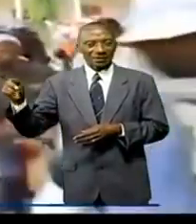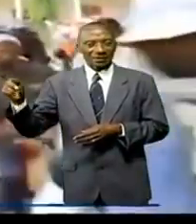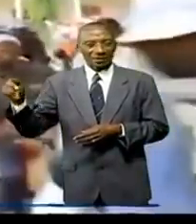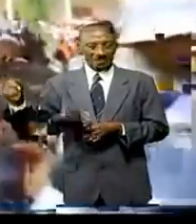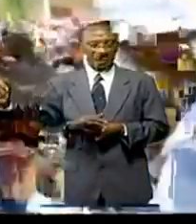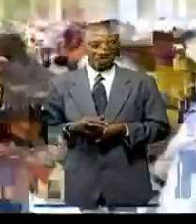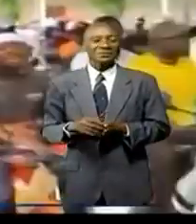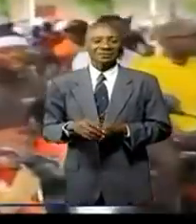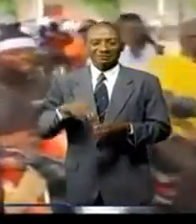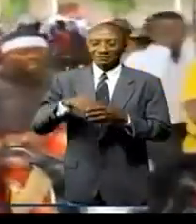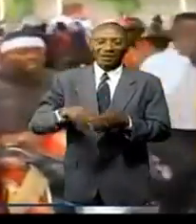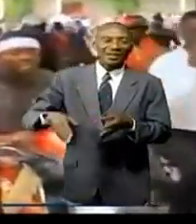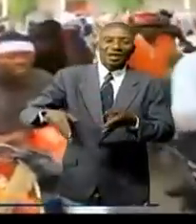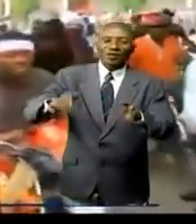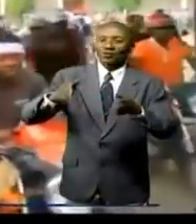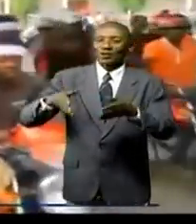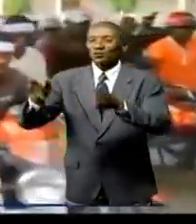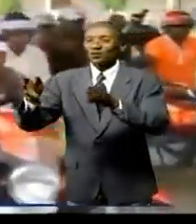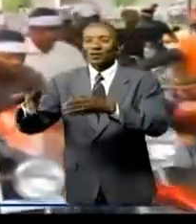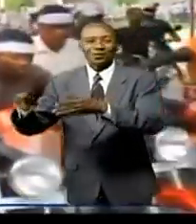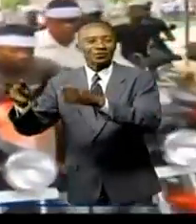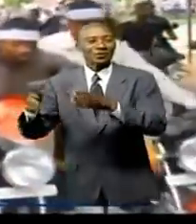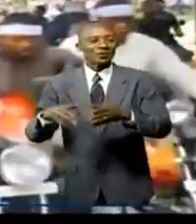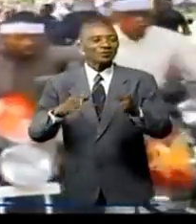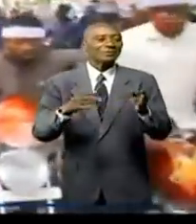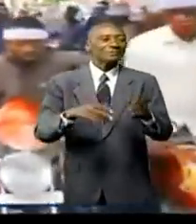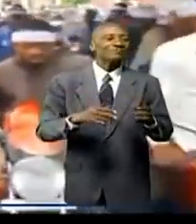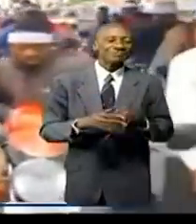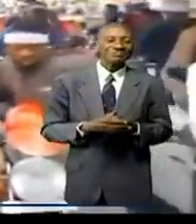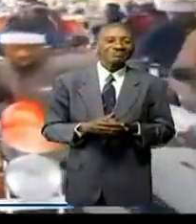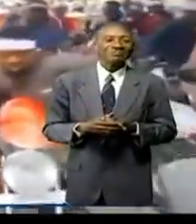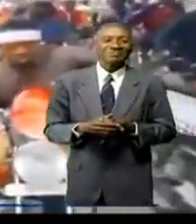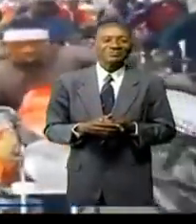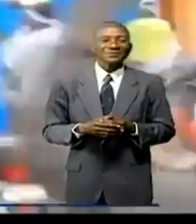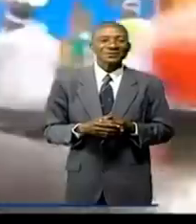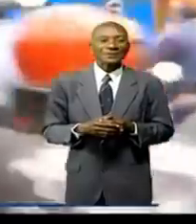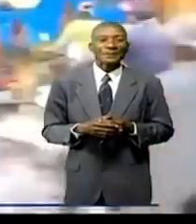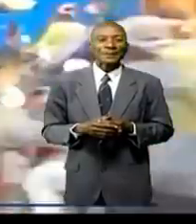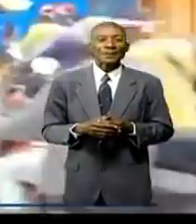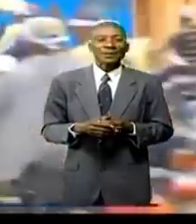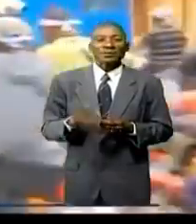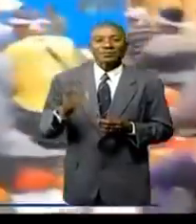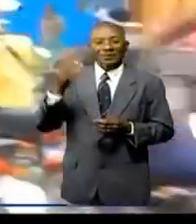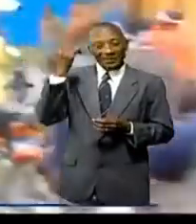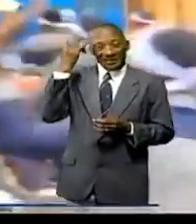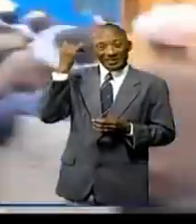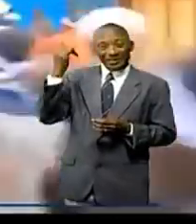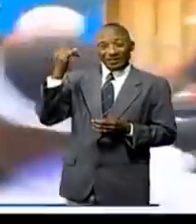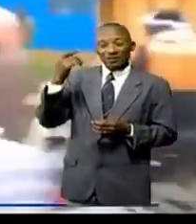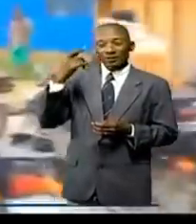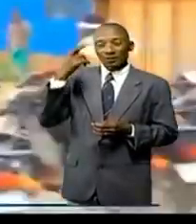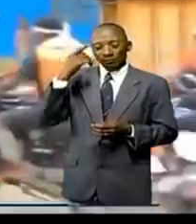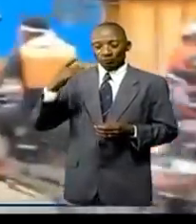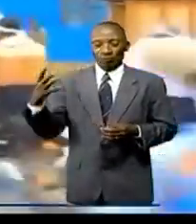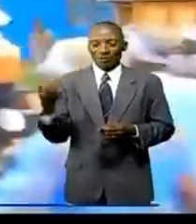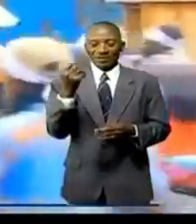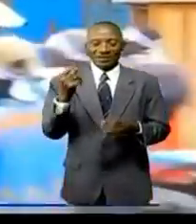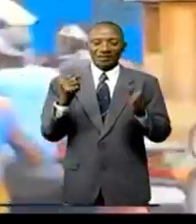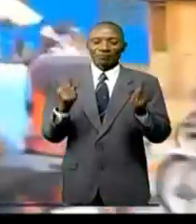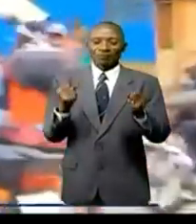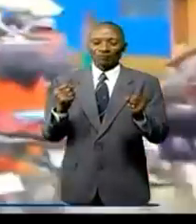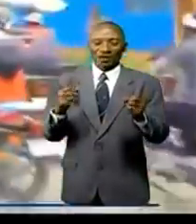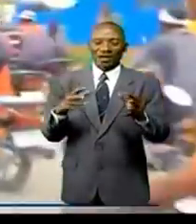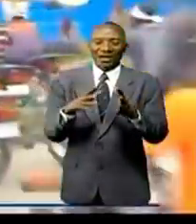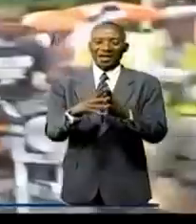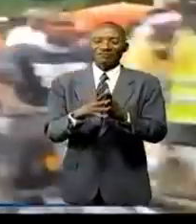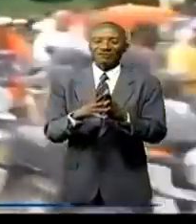pour dénoncer la tentative de confiscation du pouvoir par la force avec le coup d'État raté en RDC. Ces motards